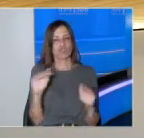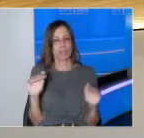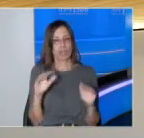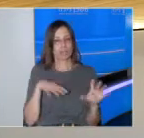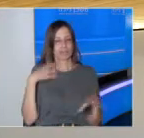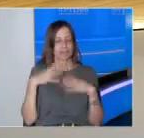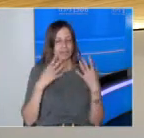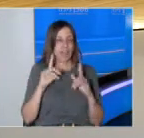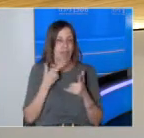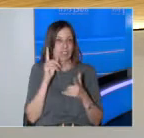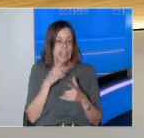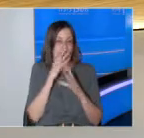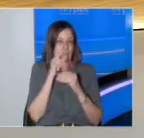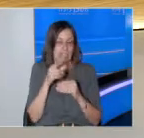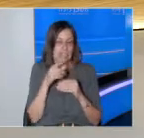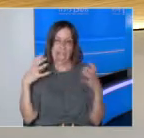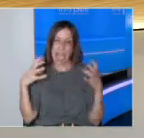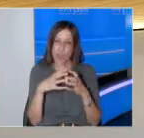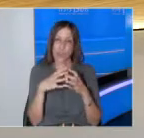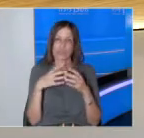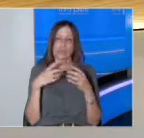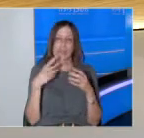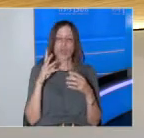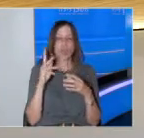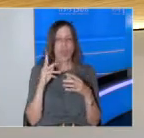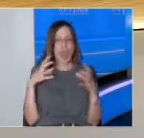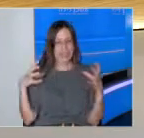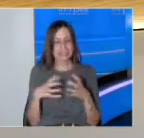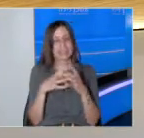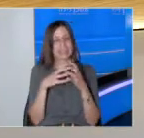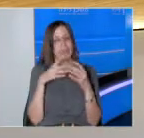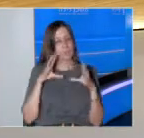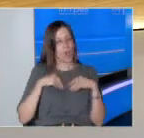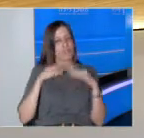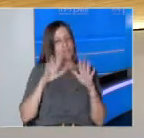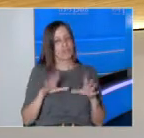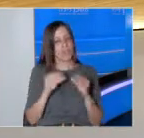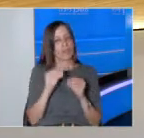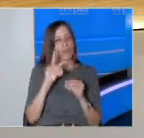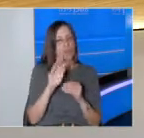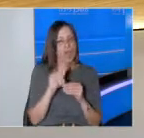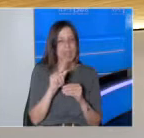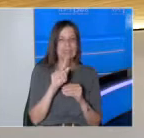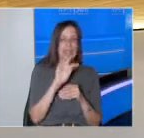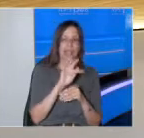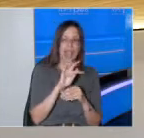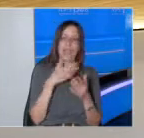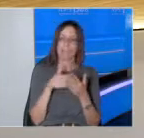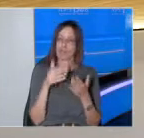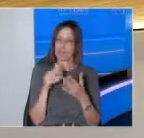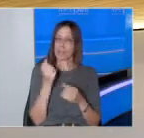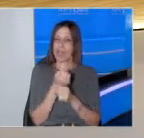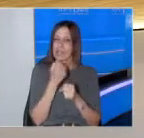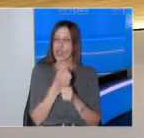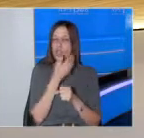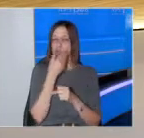צריך לדבר על זה? אחדות בקואליציה, מוכן לשבת עם ווליד טאה. חוזרים כעת לעסוק ביום הכיפורים, והפעם